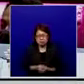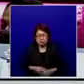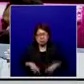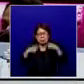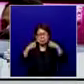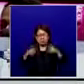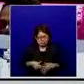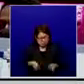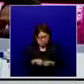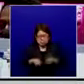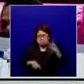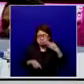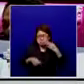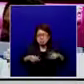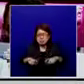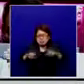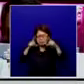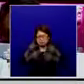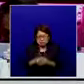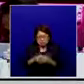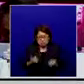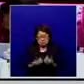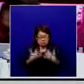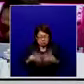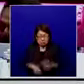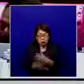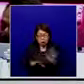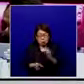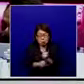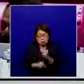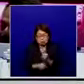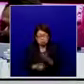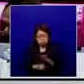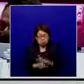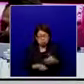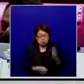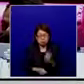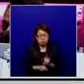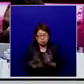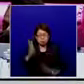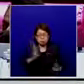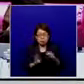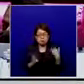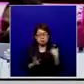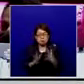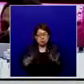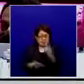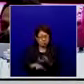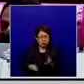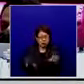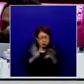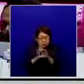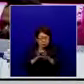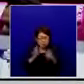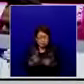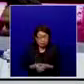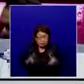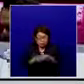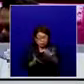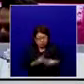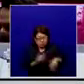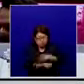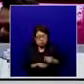งดูโรงงานเลิกจ้างเห็นไหมคนตกงานอื้อเลยนี่ไงท่านดูเมื่อไหร่แล้วไอ้ทีมเศรษฐกิจชุดนี้กับนายกจะตก